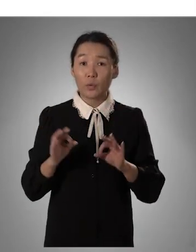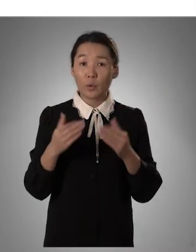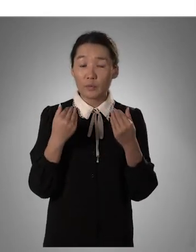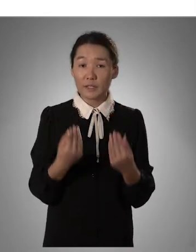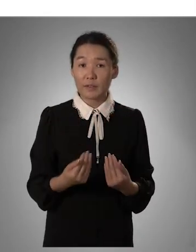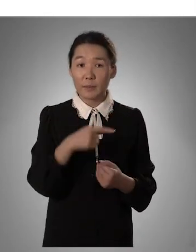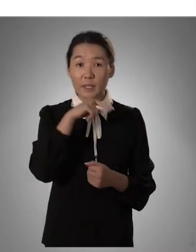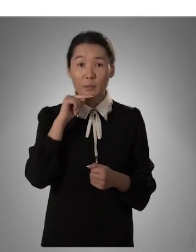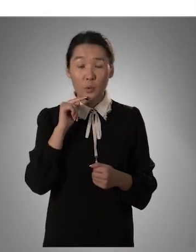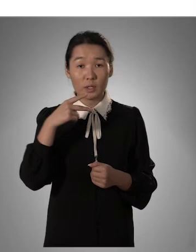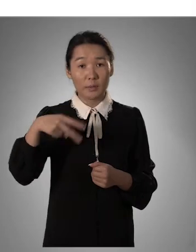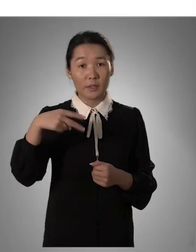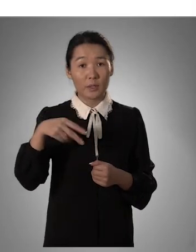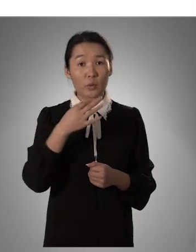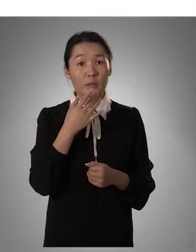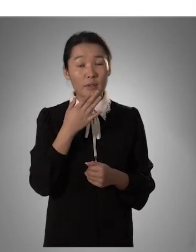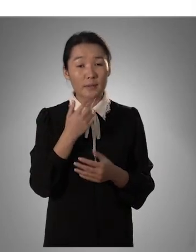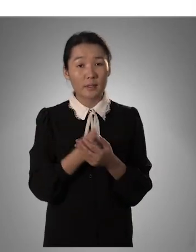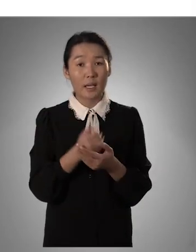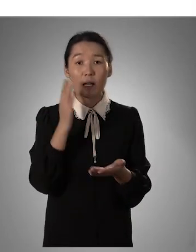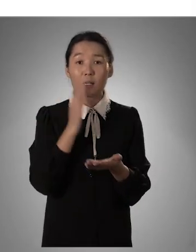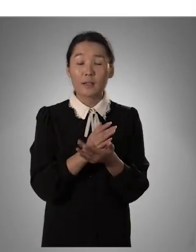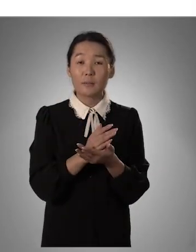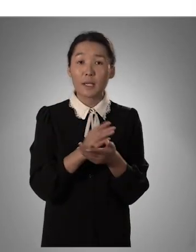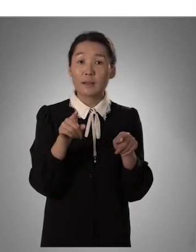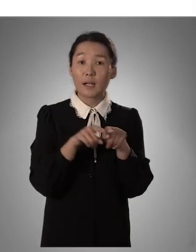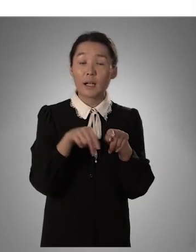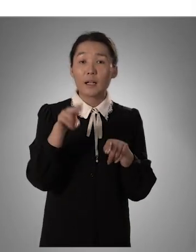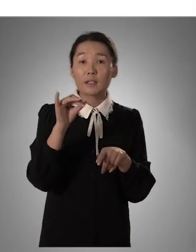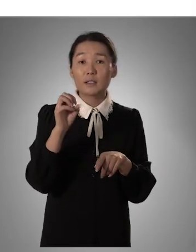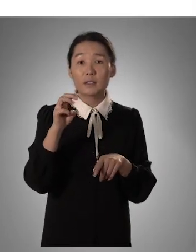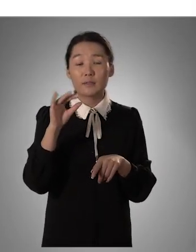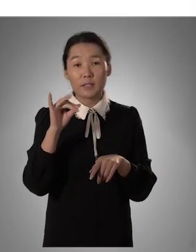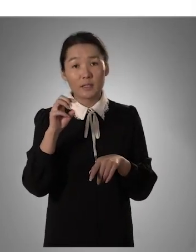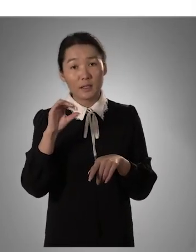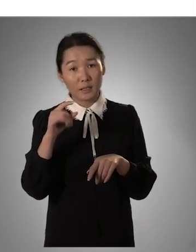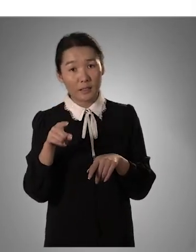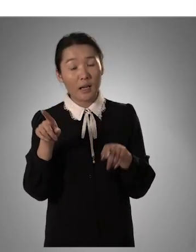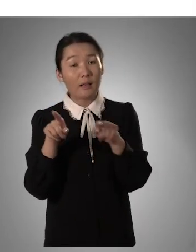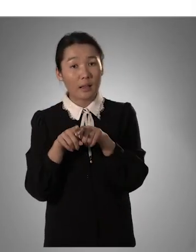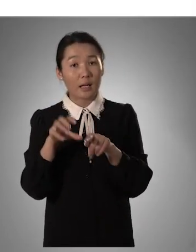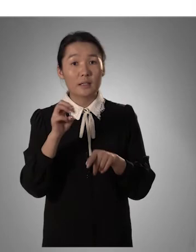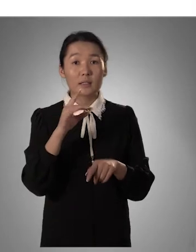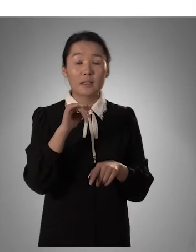литературном языке имеют как действительный так и страдательные причастия